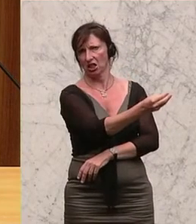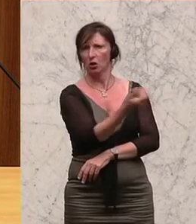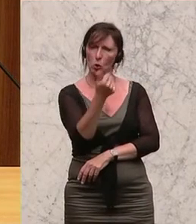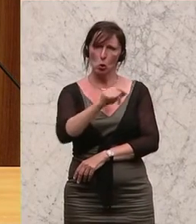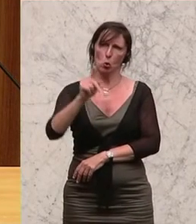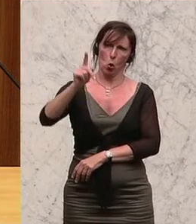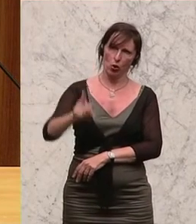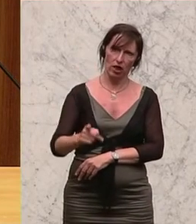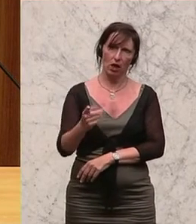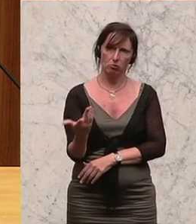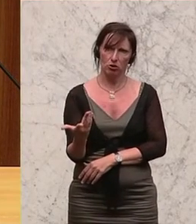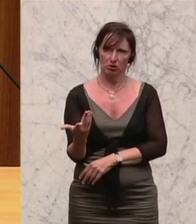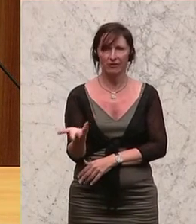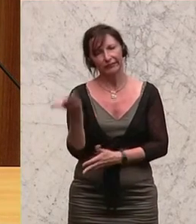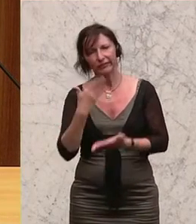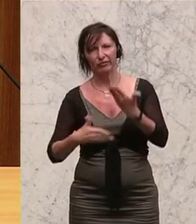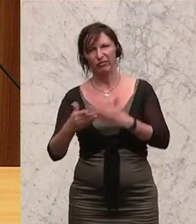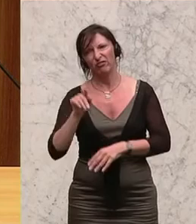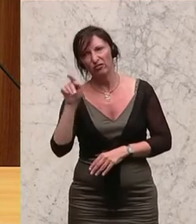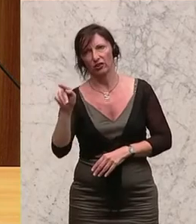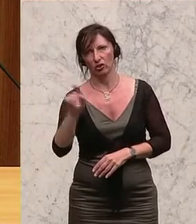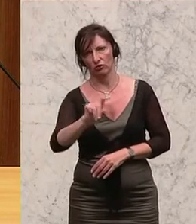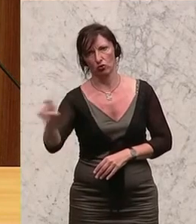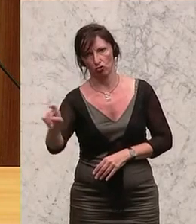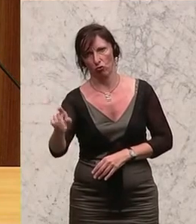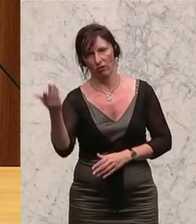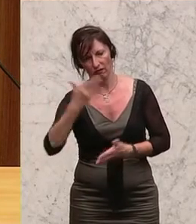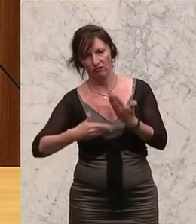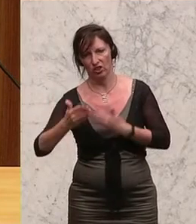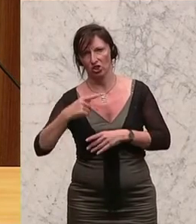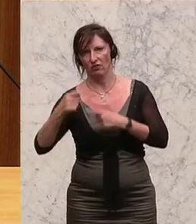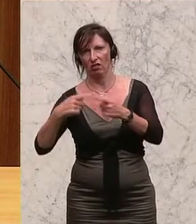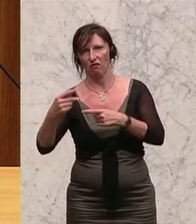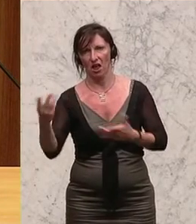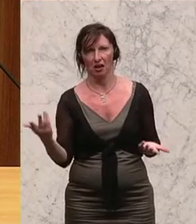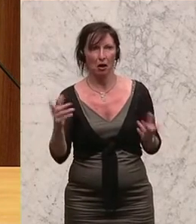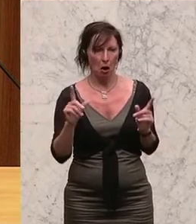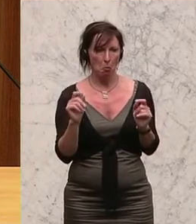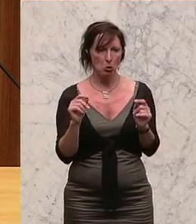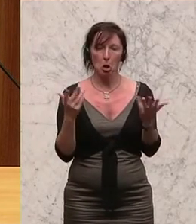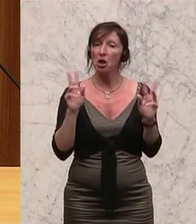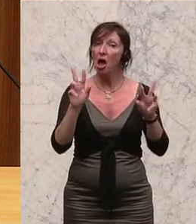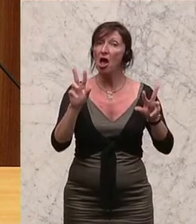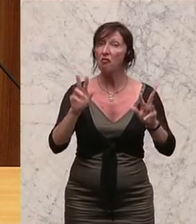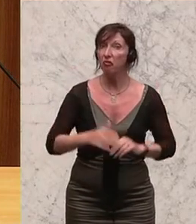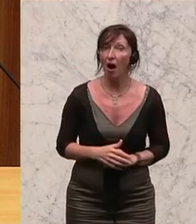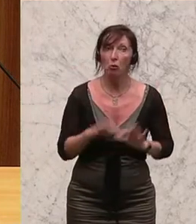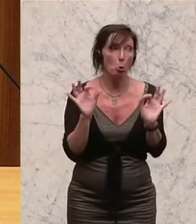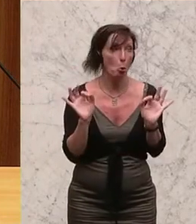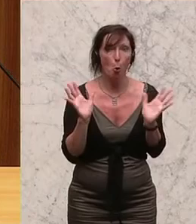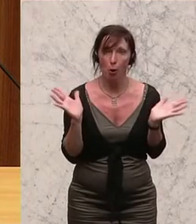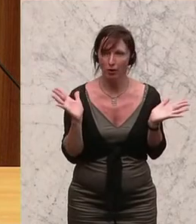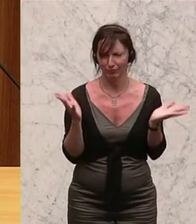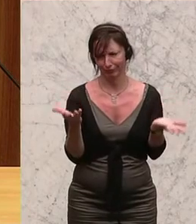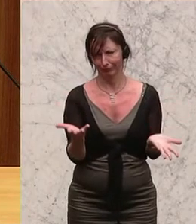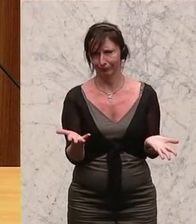100.000 ist die Konjunkturschuld. Also in Wahrheit habe ich strukturell ein Nullergebnis erzielt. Daran erkennt man ja schon, wie